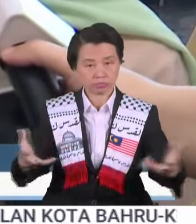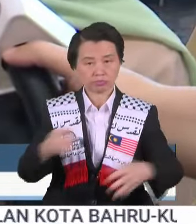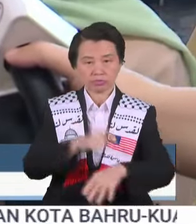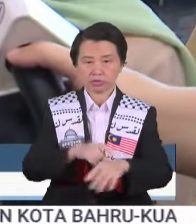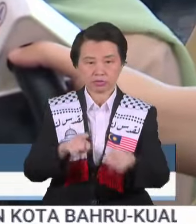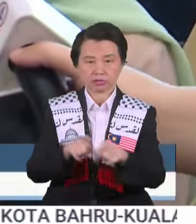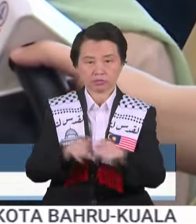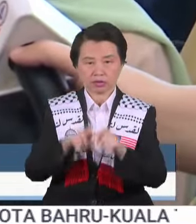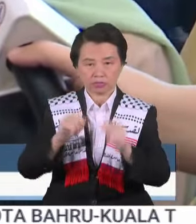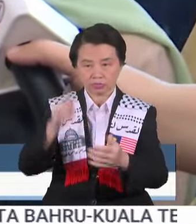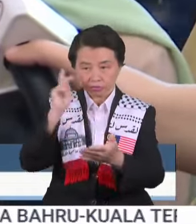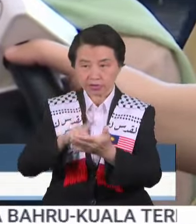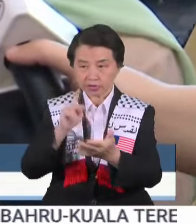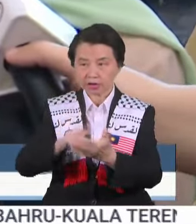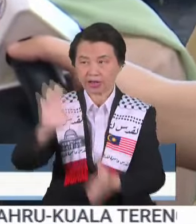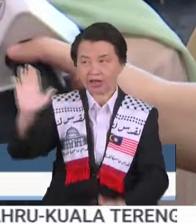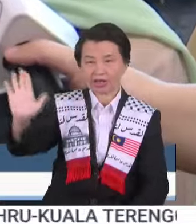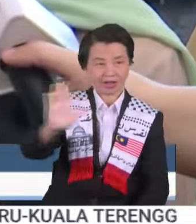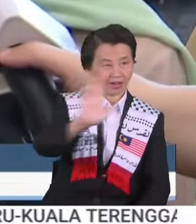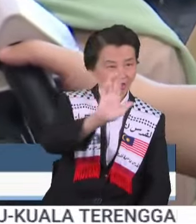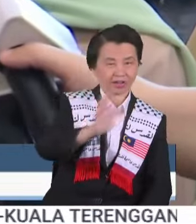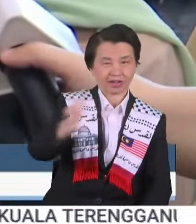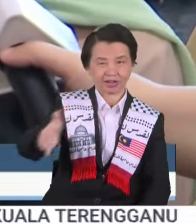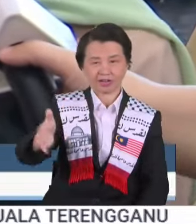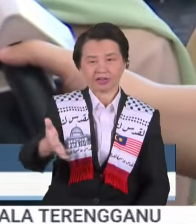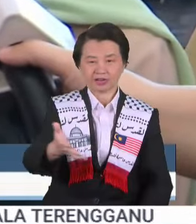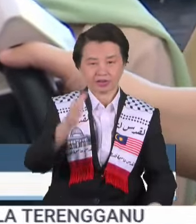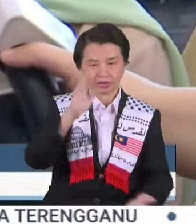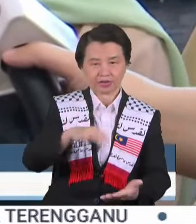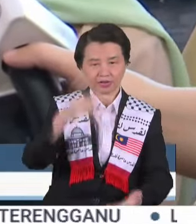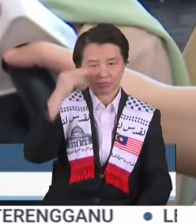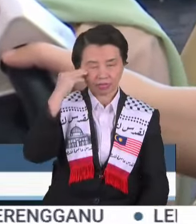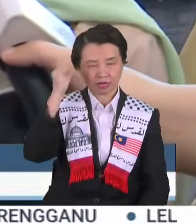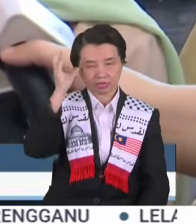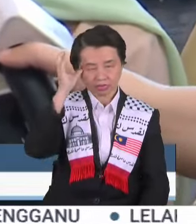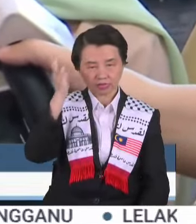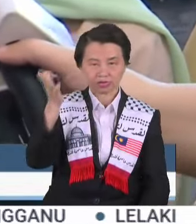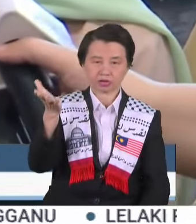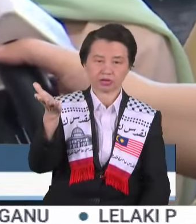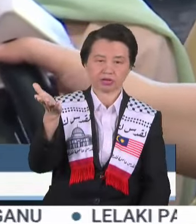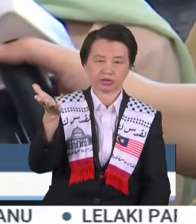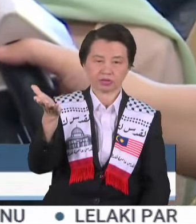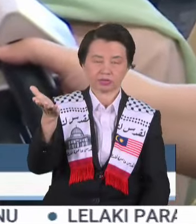yang sama kita boleh kenal each other pun yang gasida Melayu, Cina,